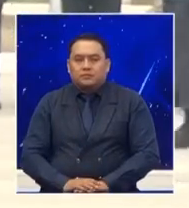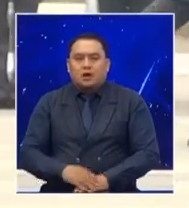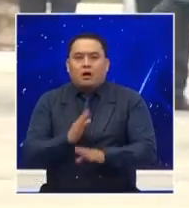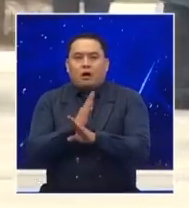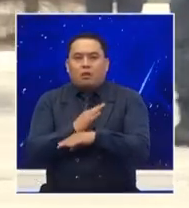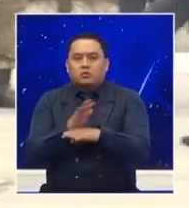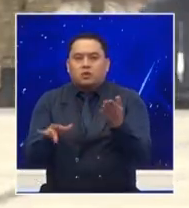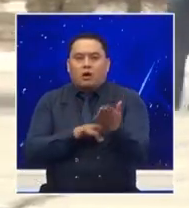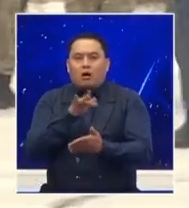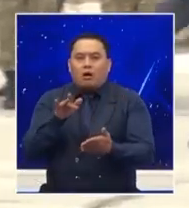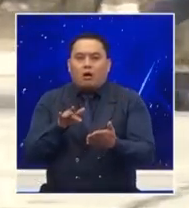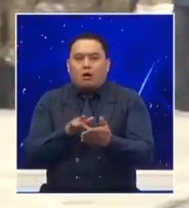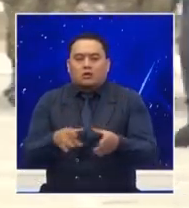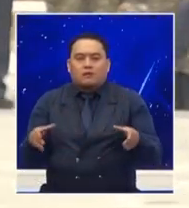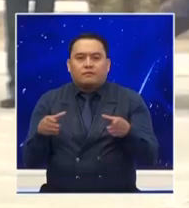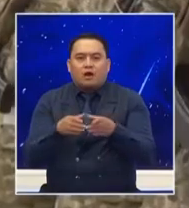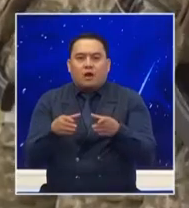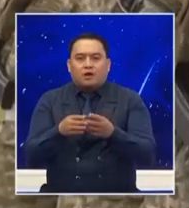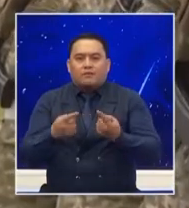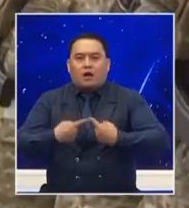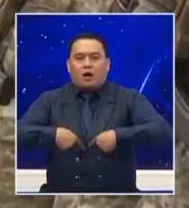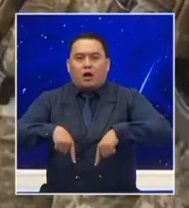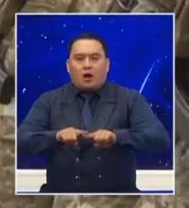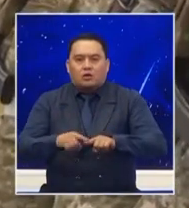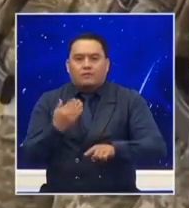Қапшағай қаласындағы десанттық шабуылдаушылар гарнизоны